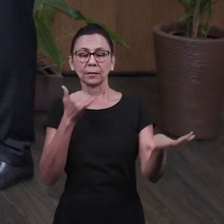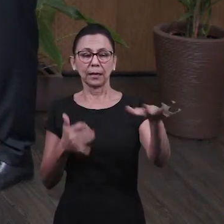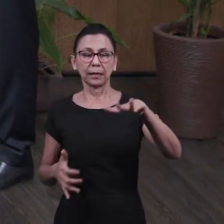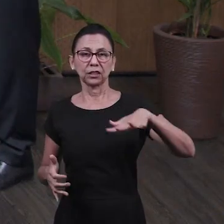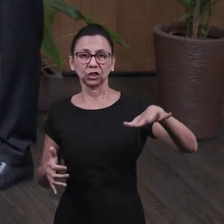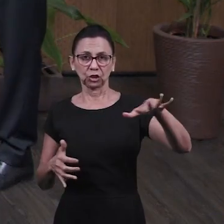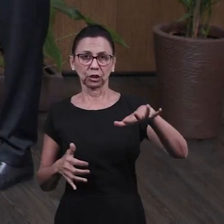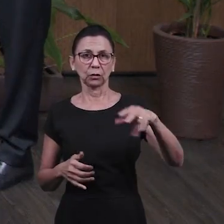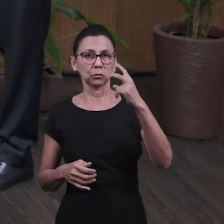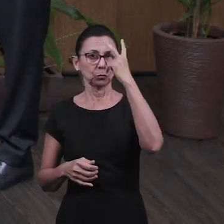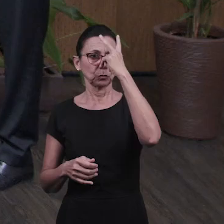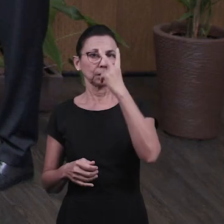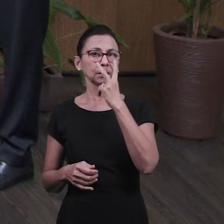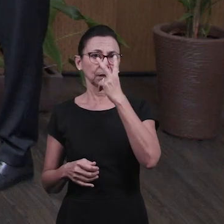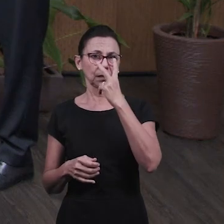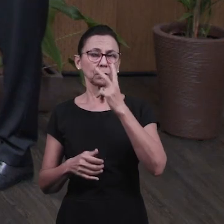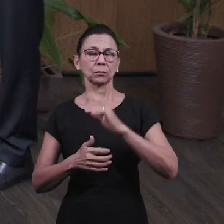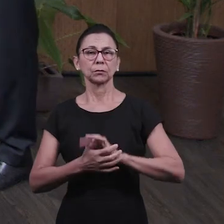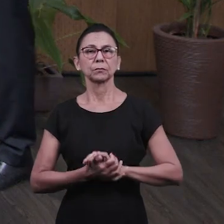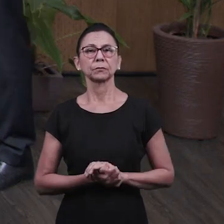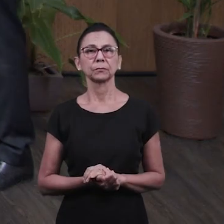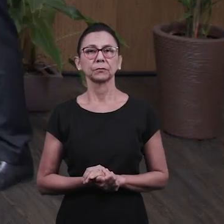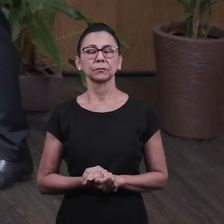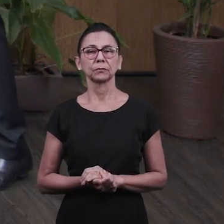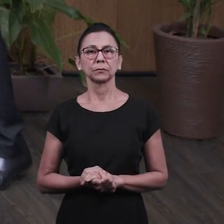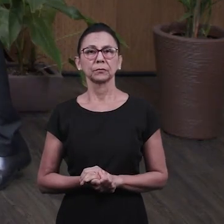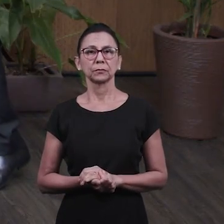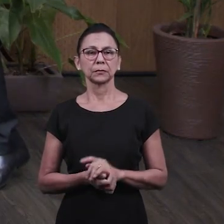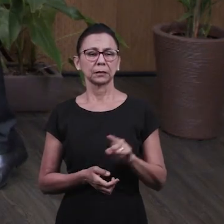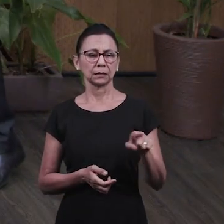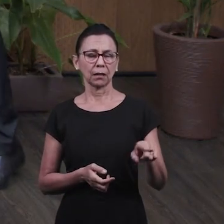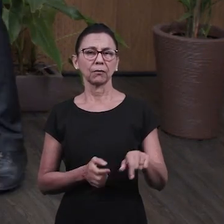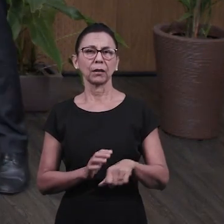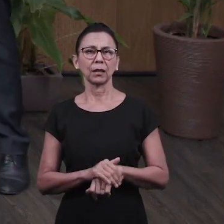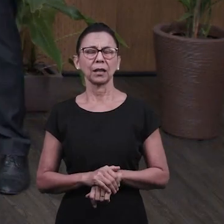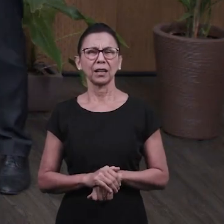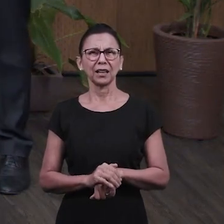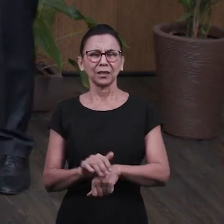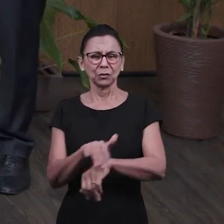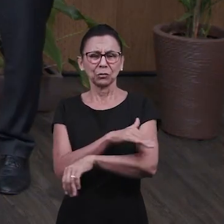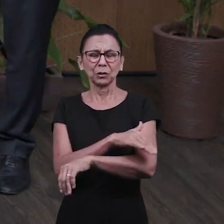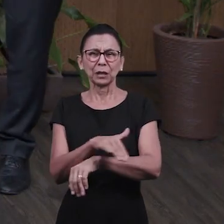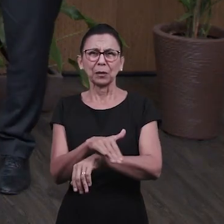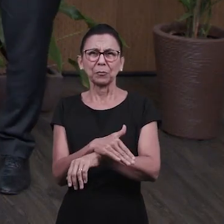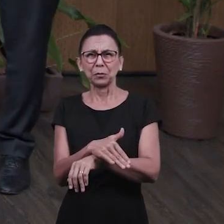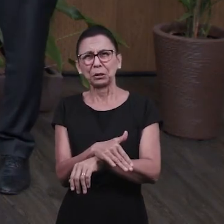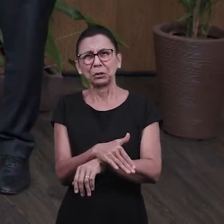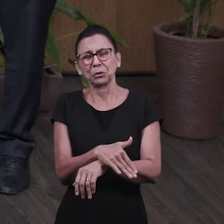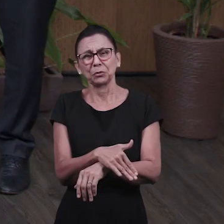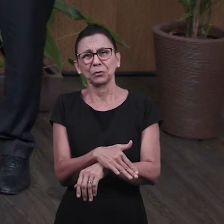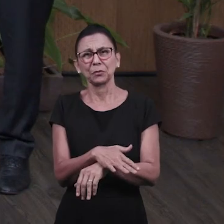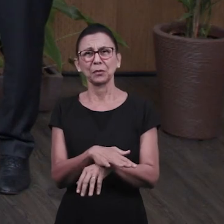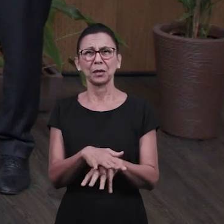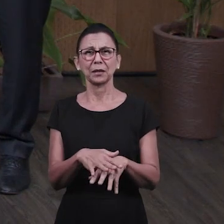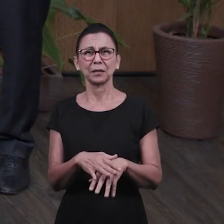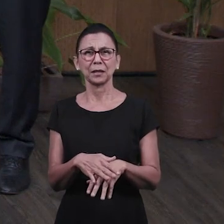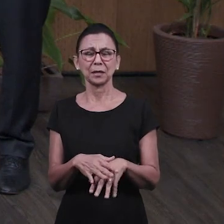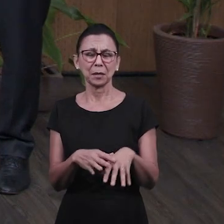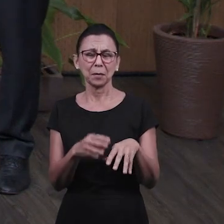où l'aveugle il se retrouvait, qui est ici dans le verset, dit au bord du